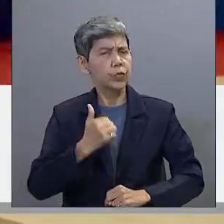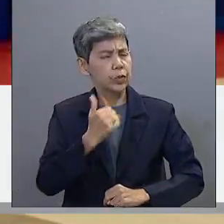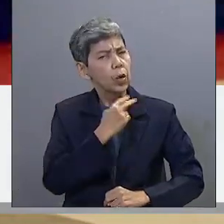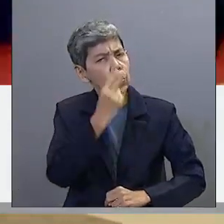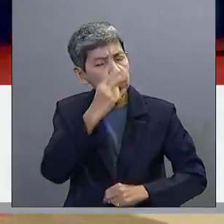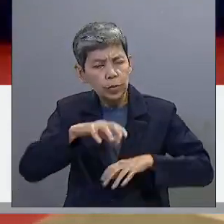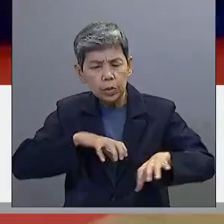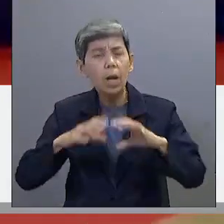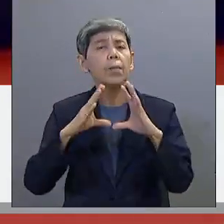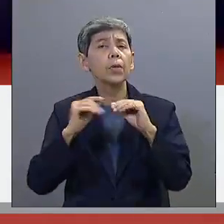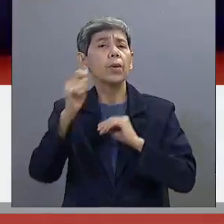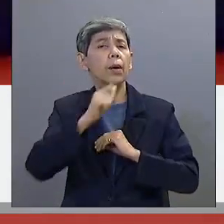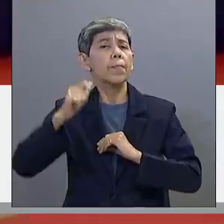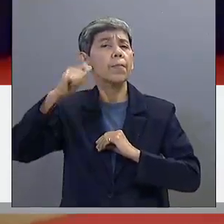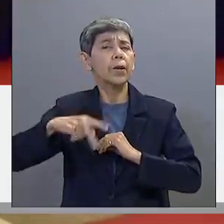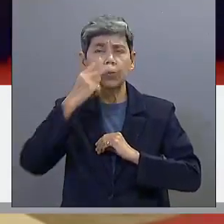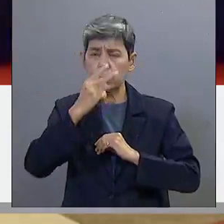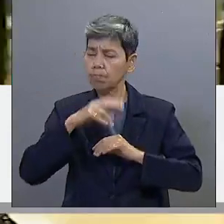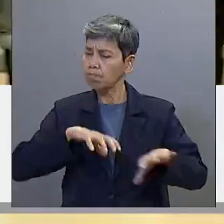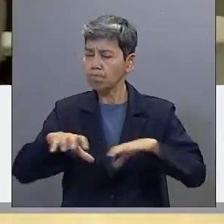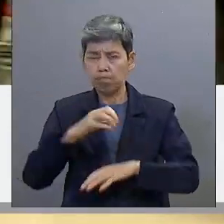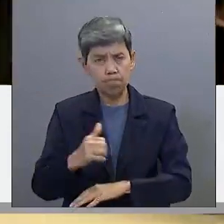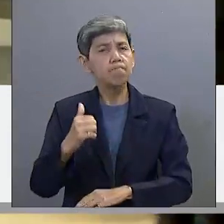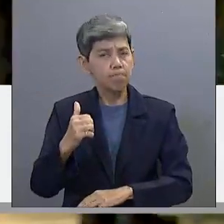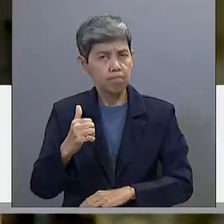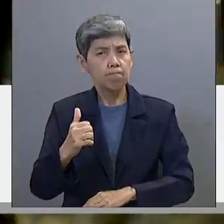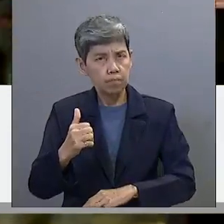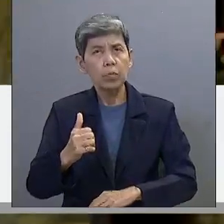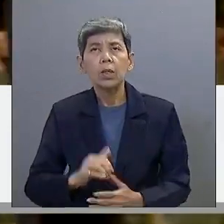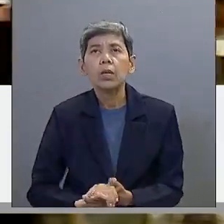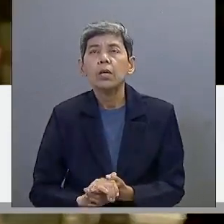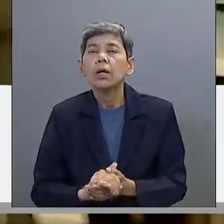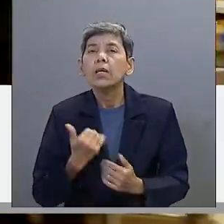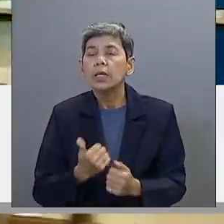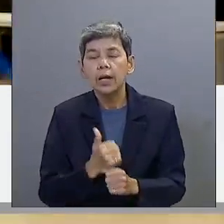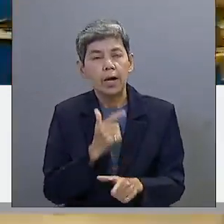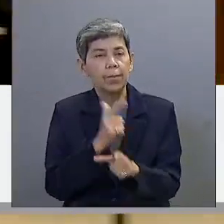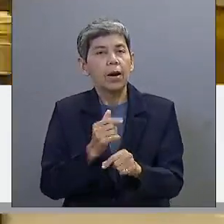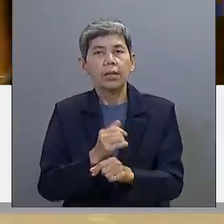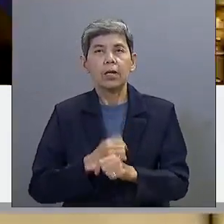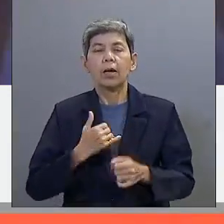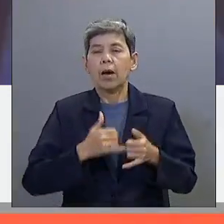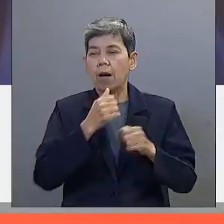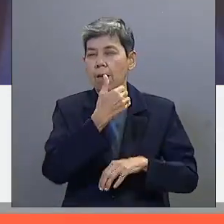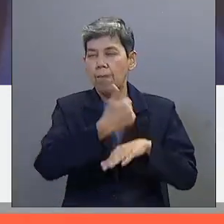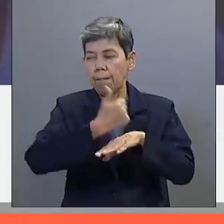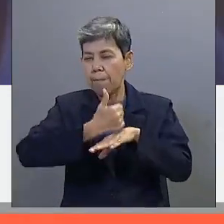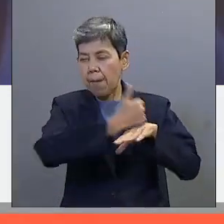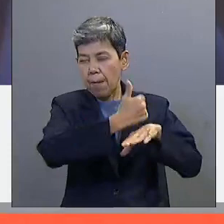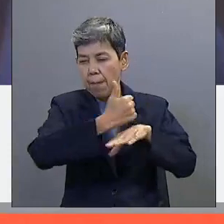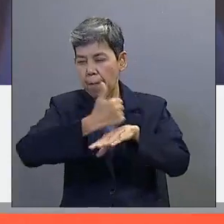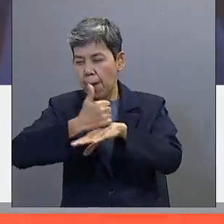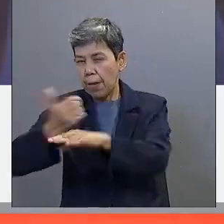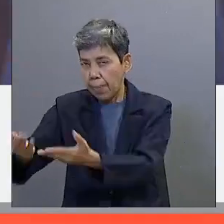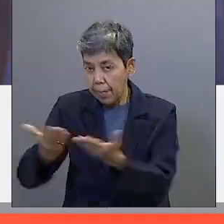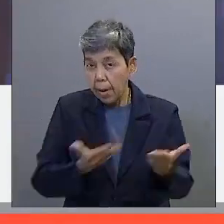าพรวมการจัดการประชุมเป็นผลสำเร็จด้วยดีโดยเฉพาะการร่วมรับรองปฏิญญาผู้นำเขตเศรษฐกิจเอเปก